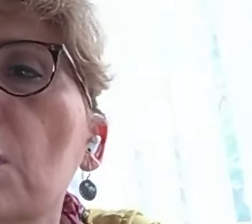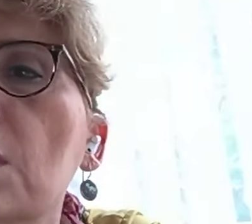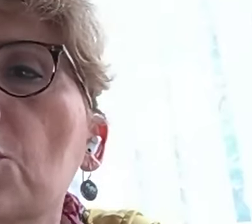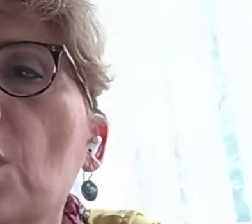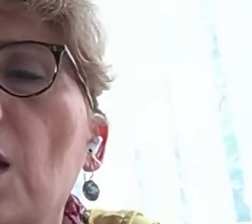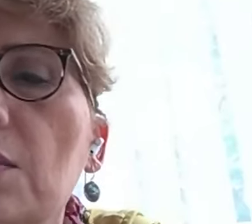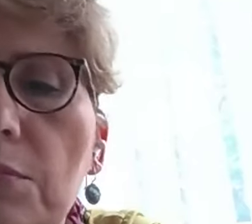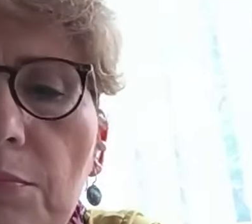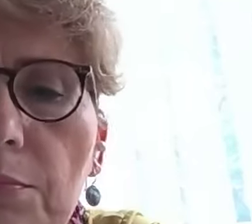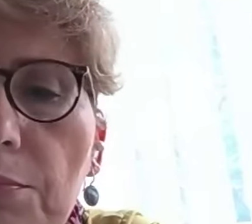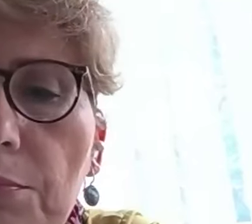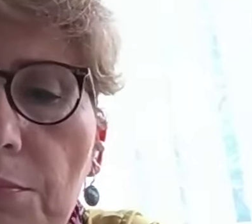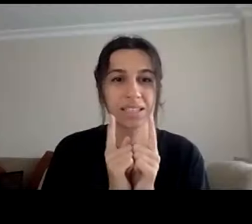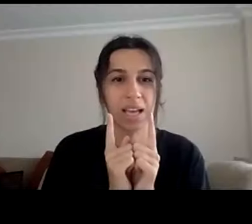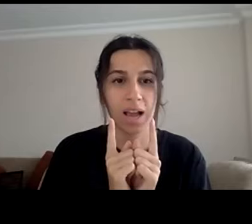sizinle çok kısaca